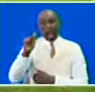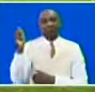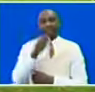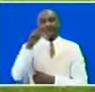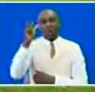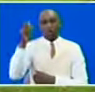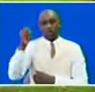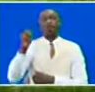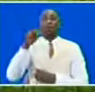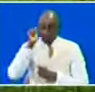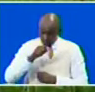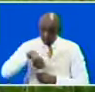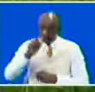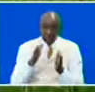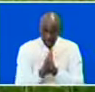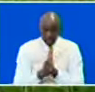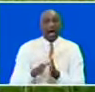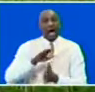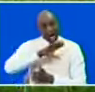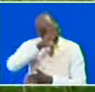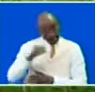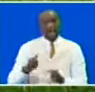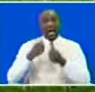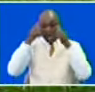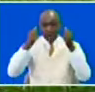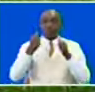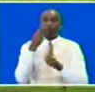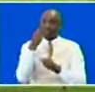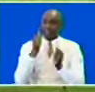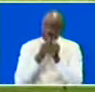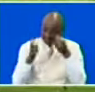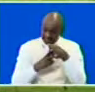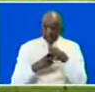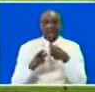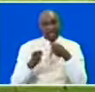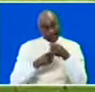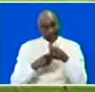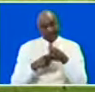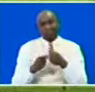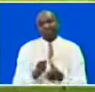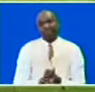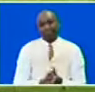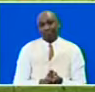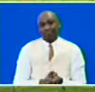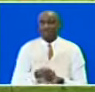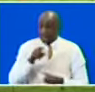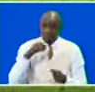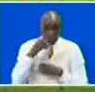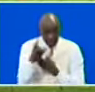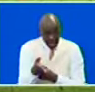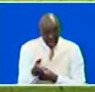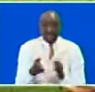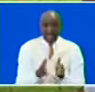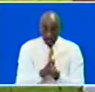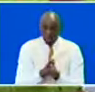nafasi ya kushiriki katika kiputa cha ubingwa Afrika mwaka 2019. Hata hivyo, Jesse